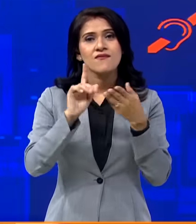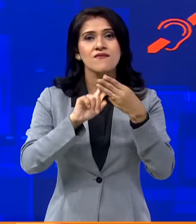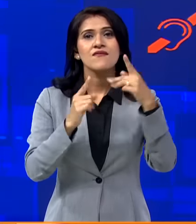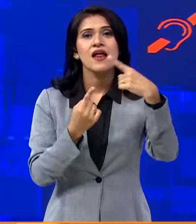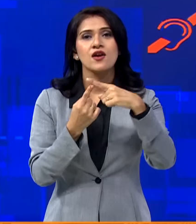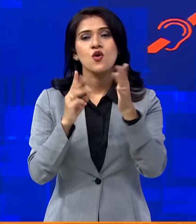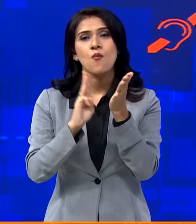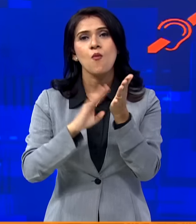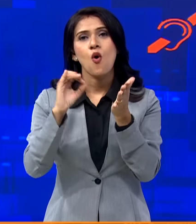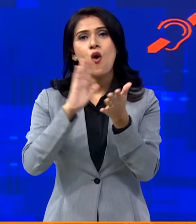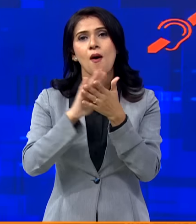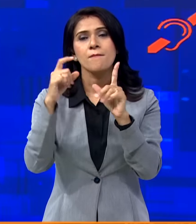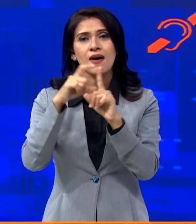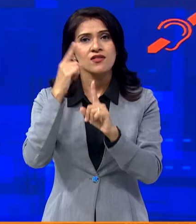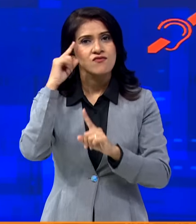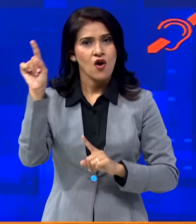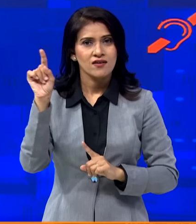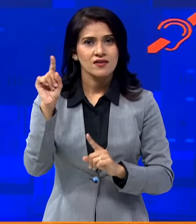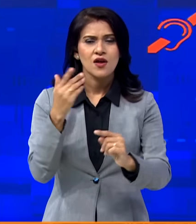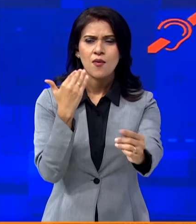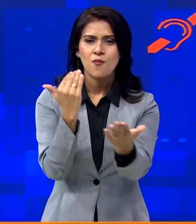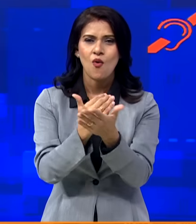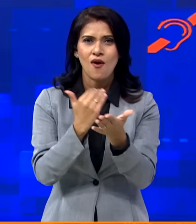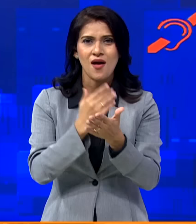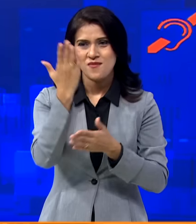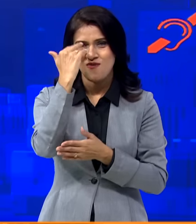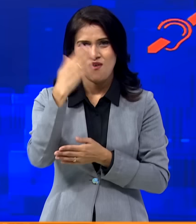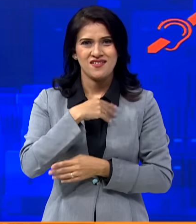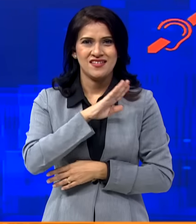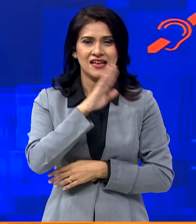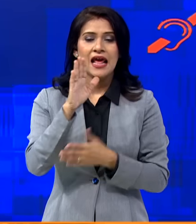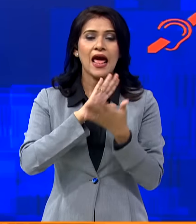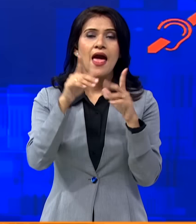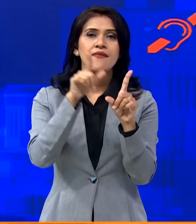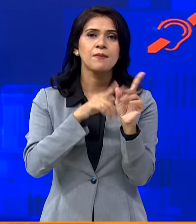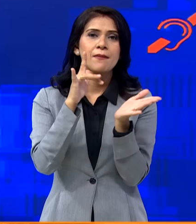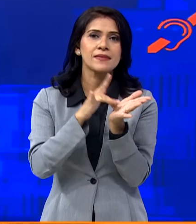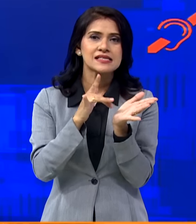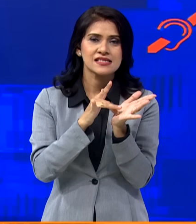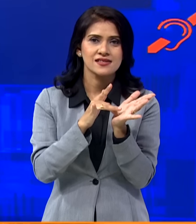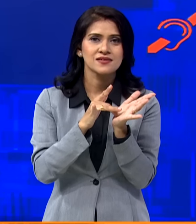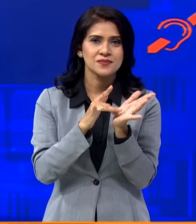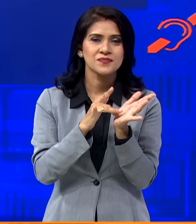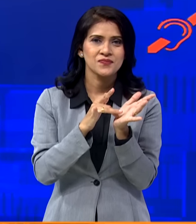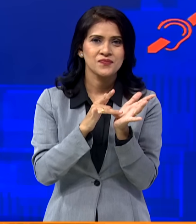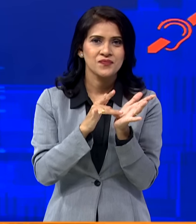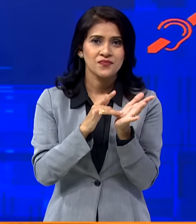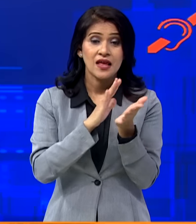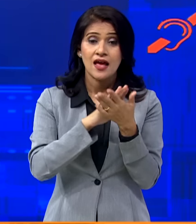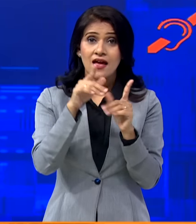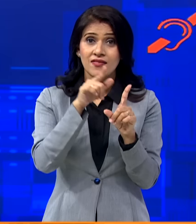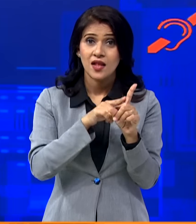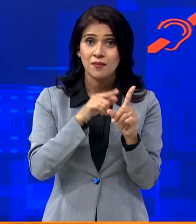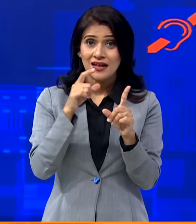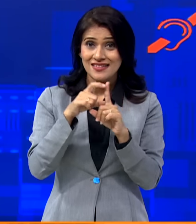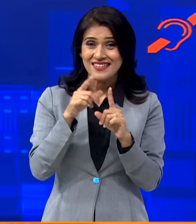प मैं एक प्रोग्राम में इनवाइट किया गया हैदराबाद में हैदराबाद का मतलब ओवैसी मत